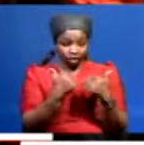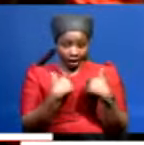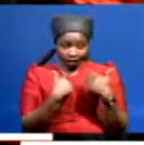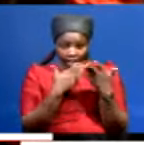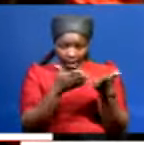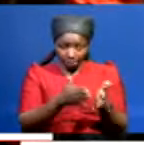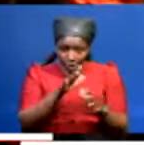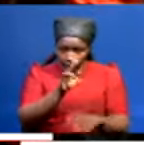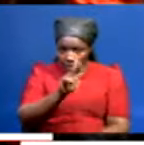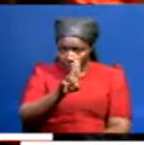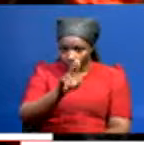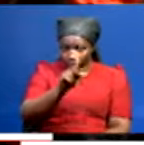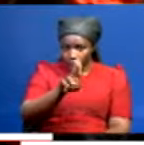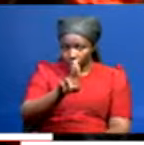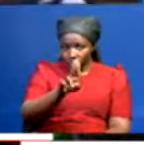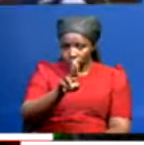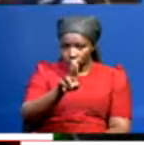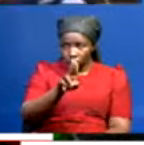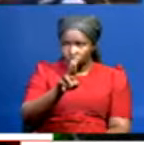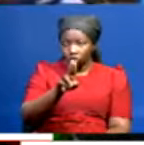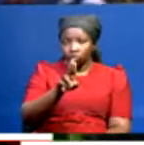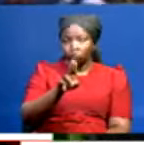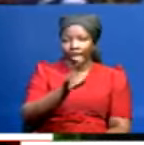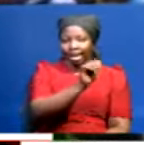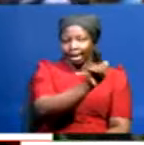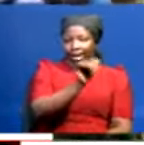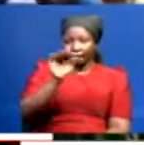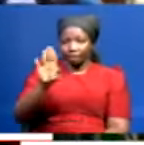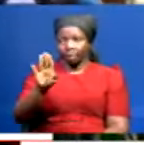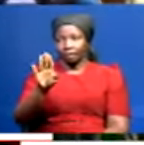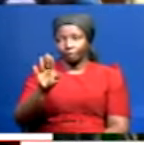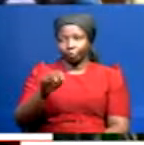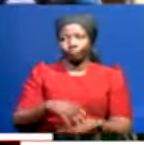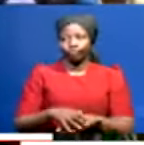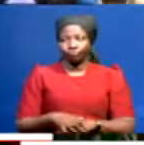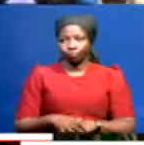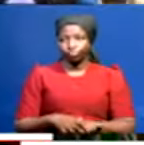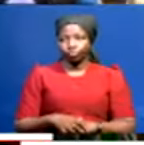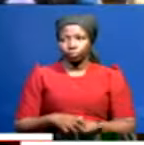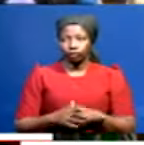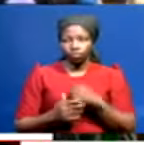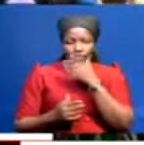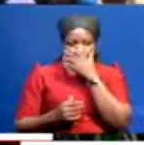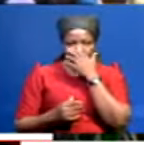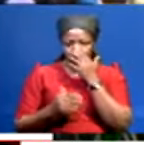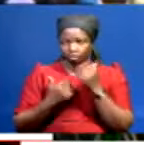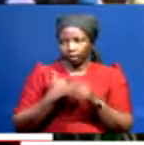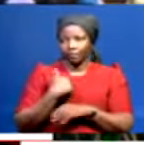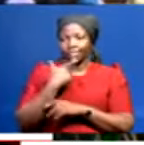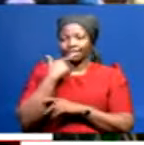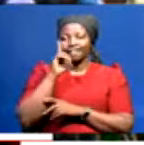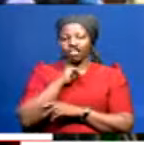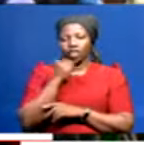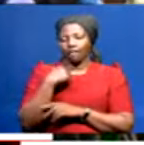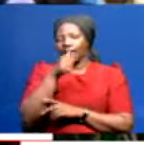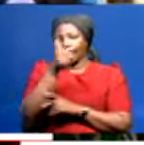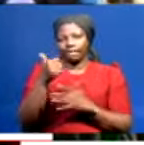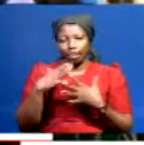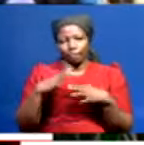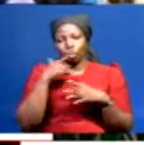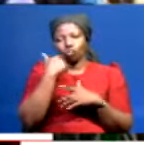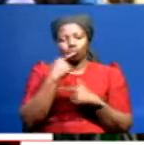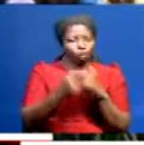Ranch, both Kuku A na Kuku B. Niomba tu kusema ya kwamba kuna watu ambaye wanaendelea wakitembea